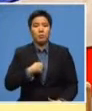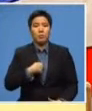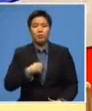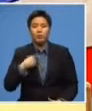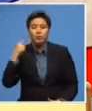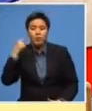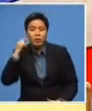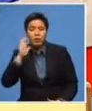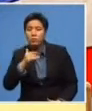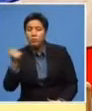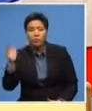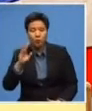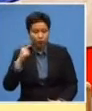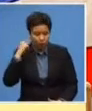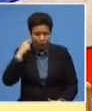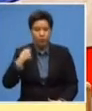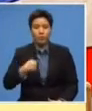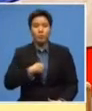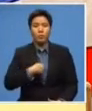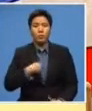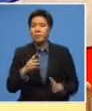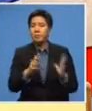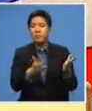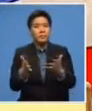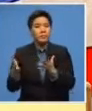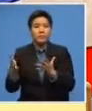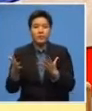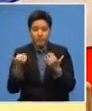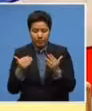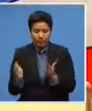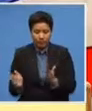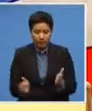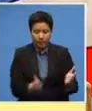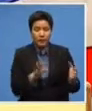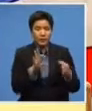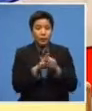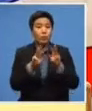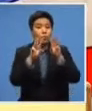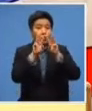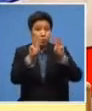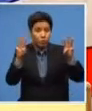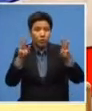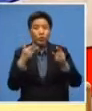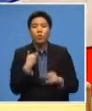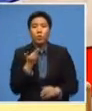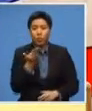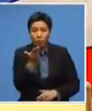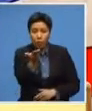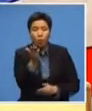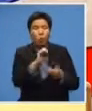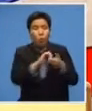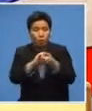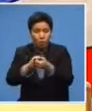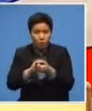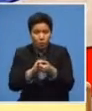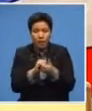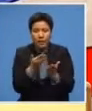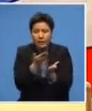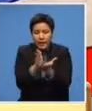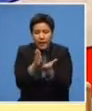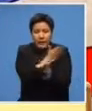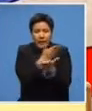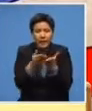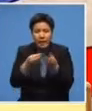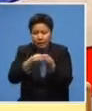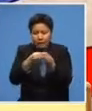ไปฟังจากคนอื่นนะไม่มีนะครับไม่มีเรื่องโซเชียลเน็ตเวิร์ควันนี้ขอความร่วมมือนะครับช่วยกันแชร์ในเรื่อง